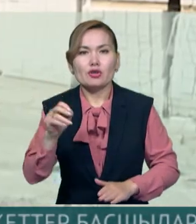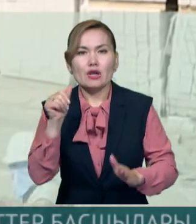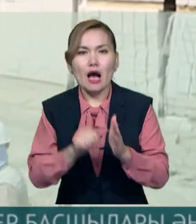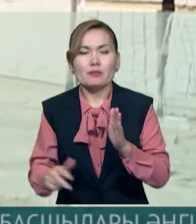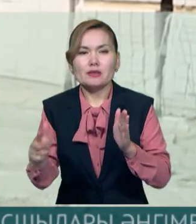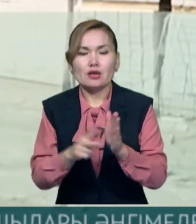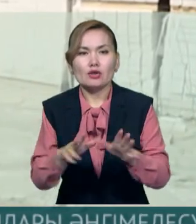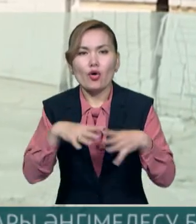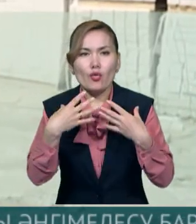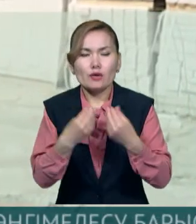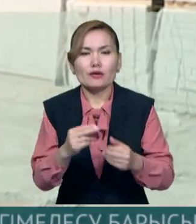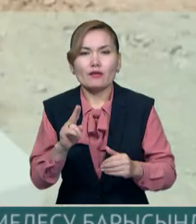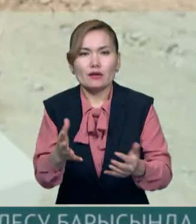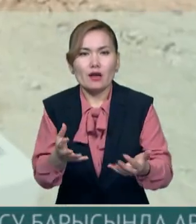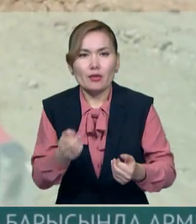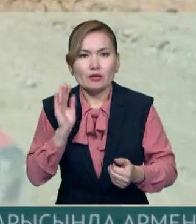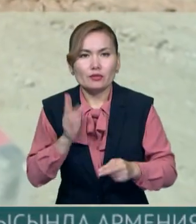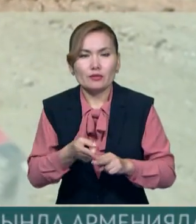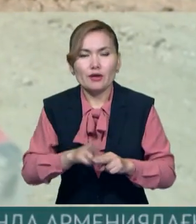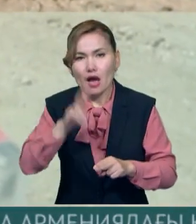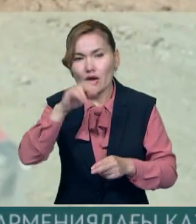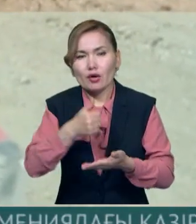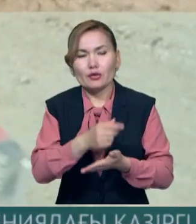5568 отбасы пәтерлі болады. Сонымен қатар